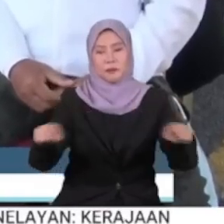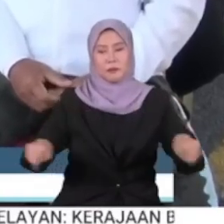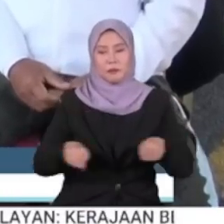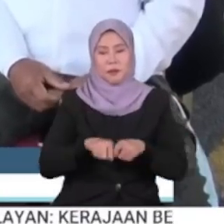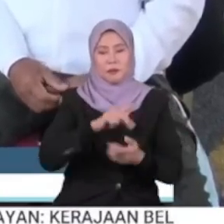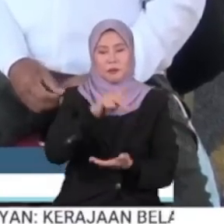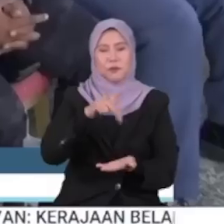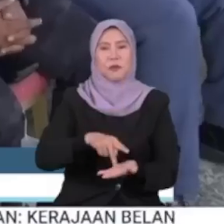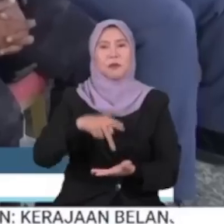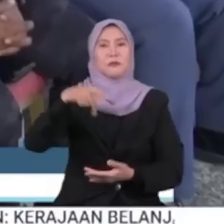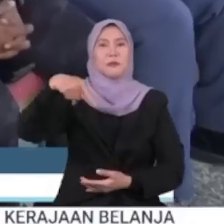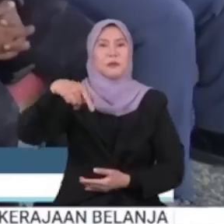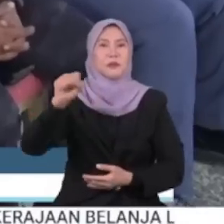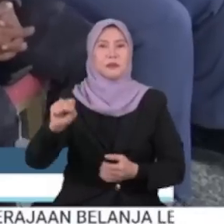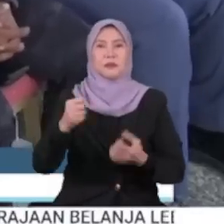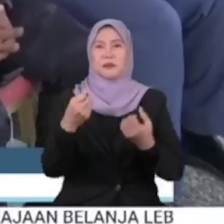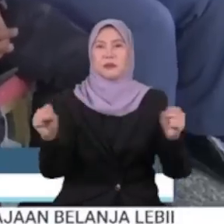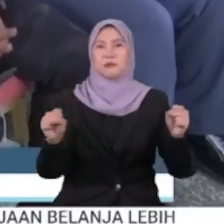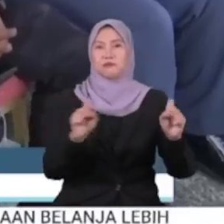ditempatkan di pusat pemindahan sementara.